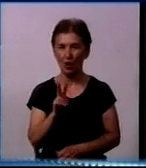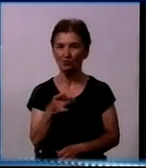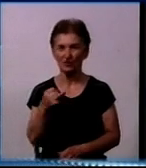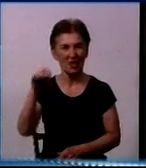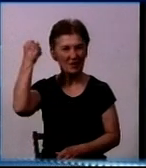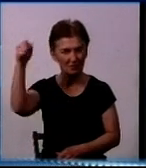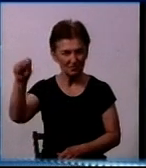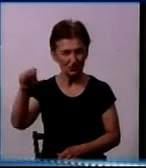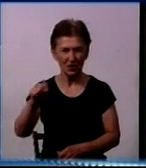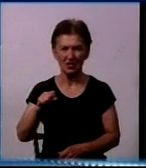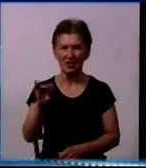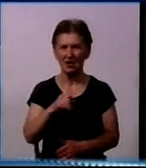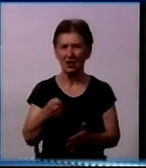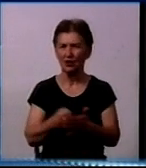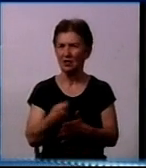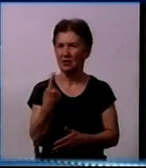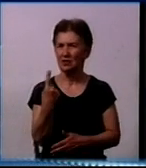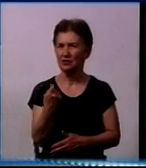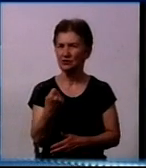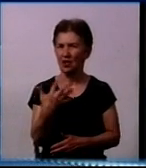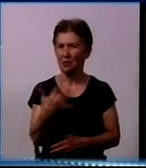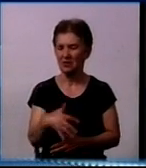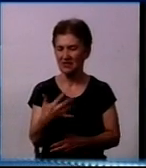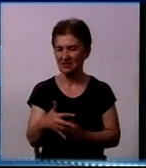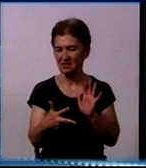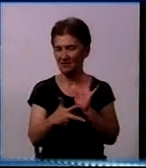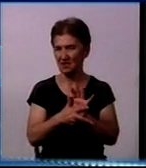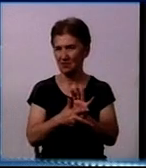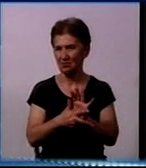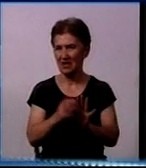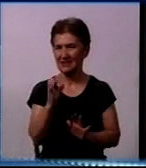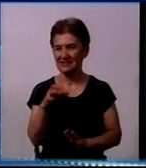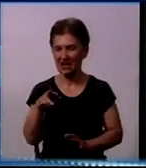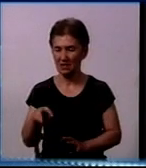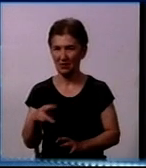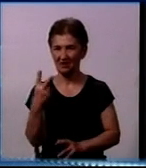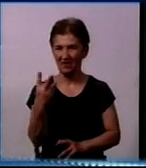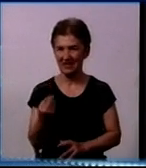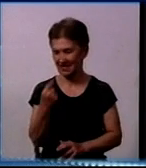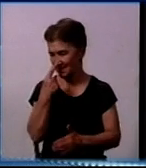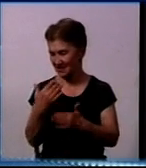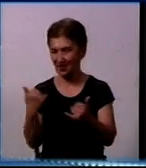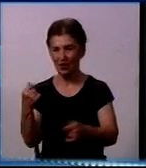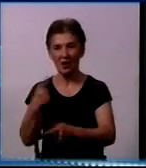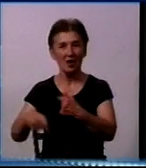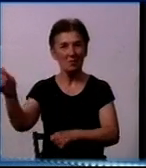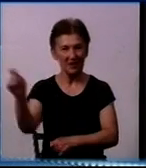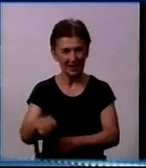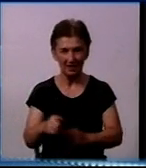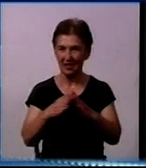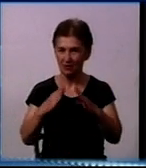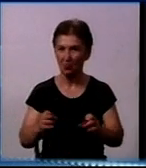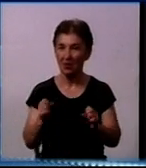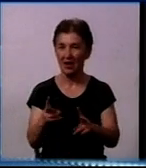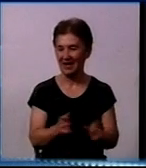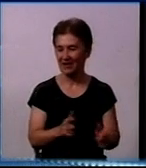перемогла у зростовій категорії до 158 сантиметрів. Два дні тому вона повернулася додому. Як виборювала перемогу та як готується до